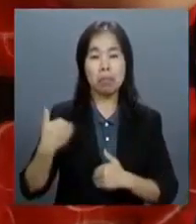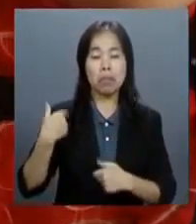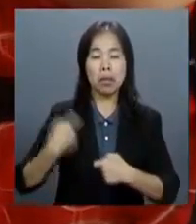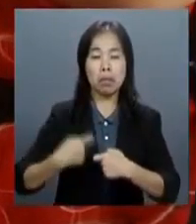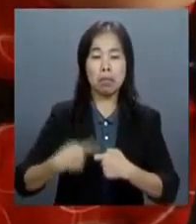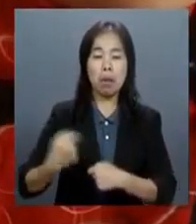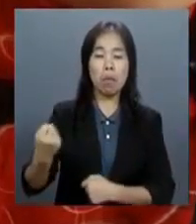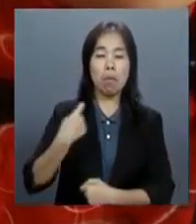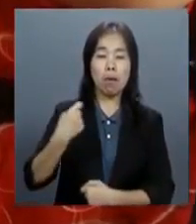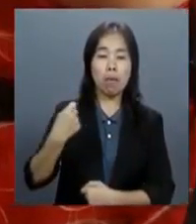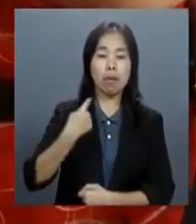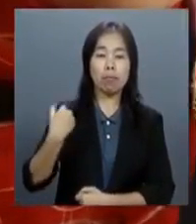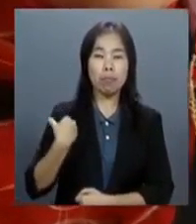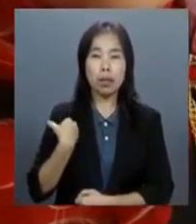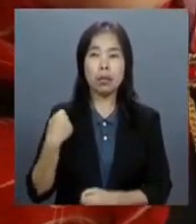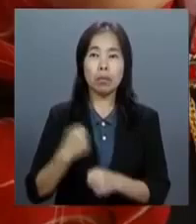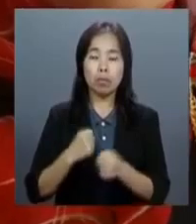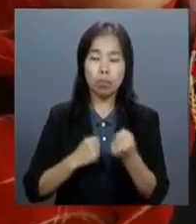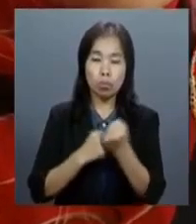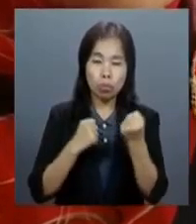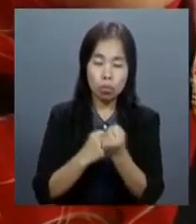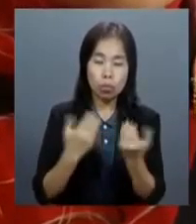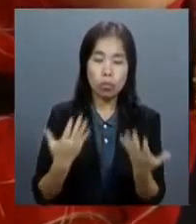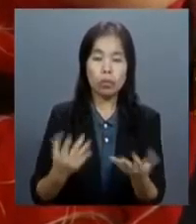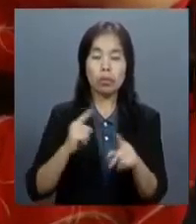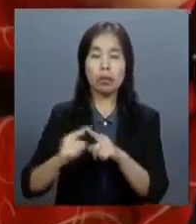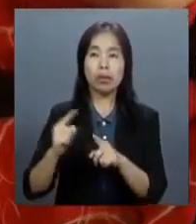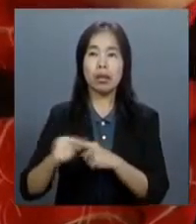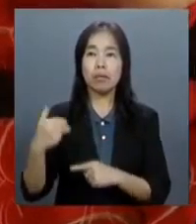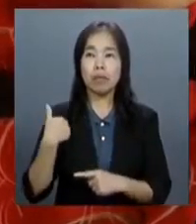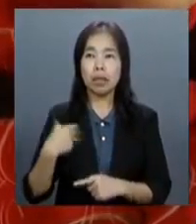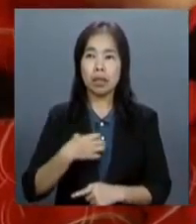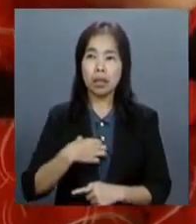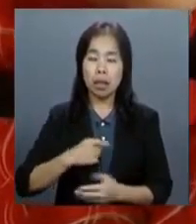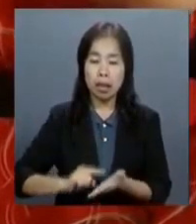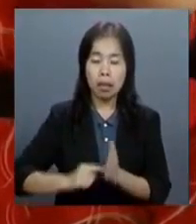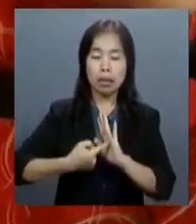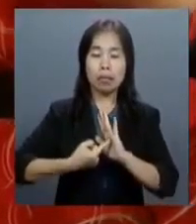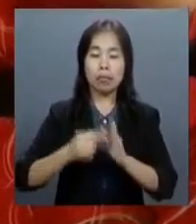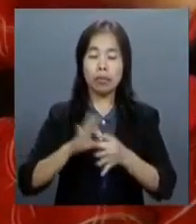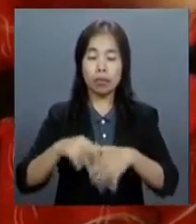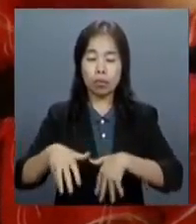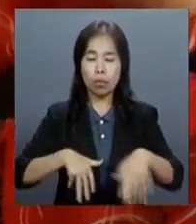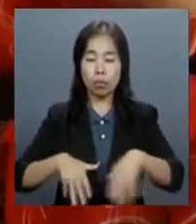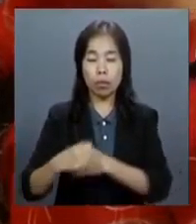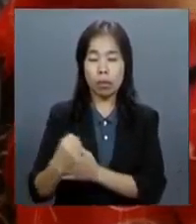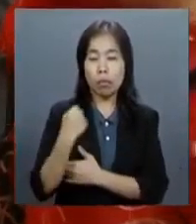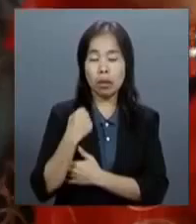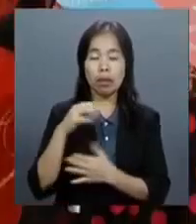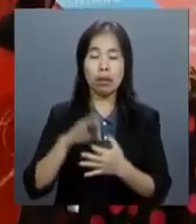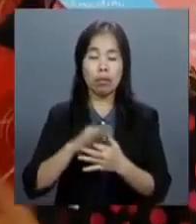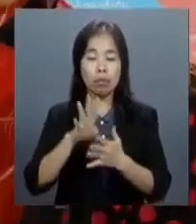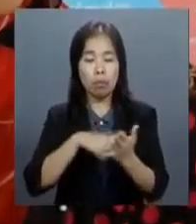ามีความยากลำบากแล้วก็มีการต่อสู้ที่จะทำให้เกิดชุมชนเป็นสุขโดยการฐานให้เกิดนโยบายสาธารณะต่าง